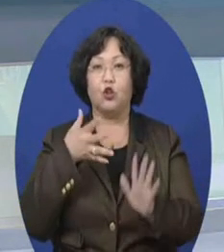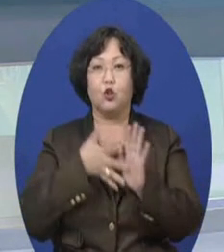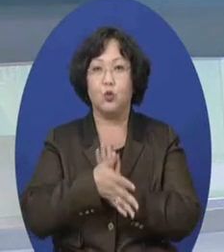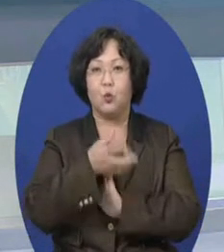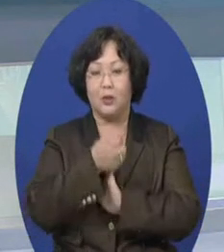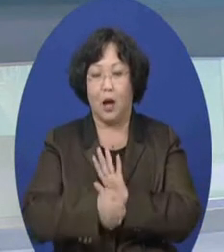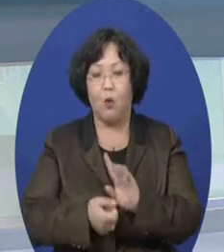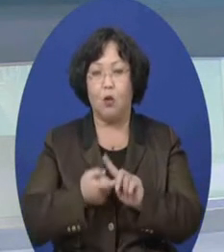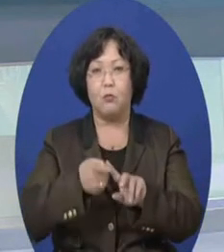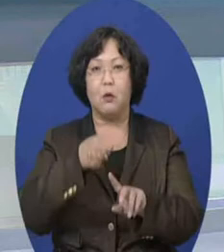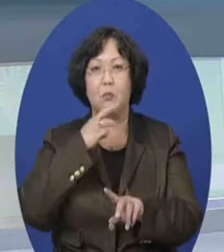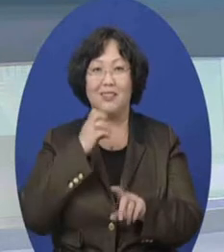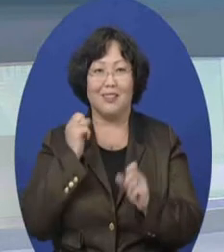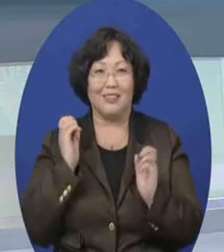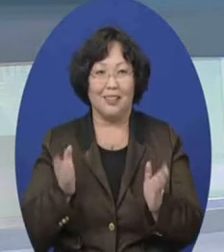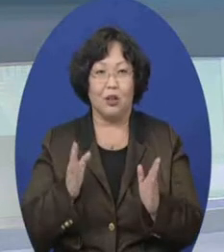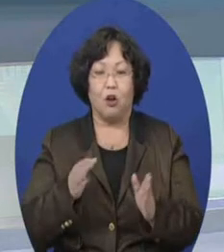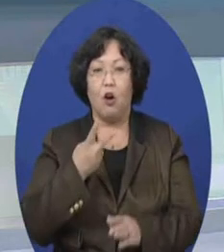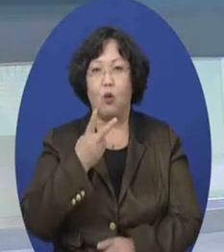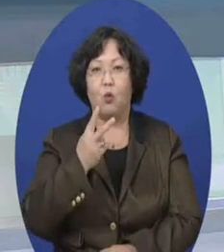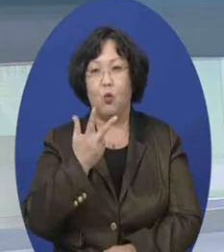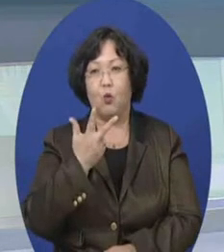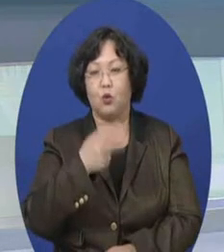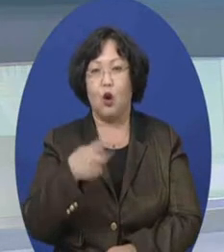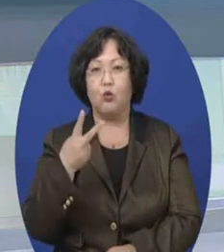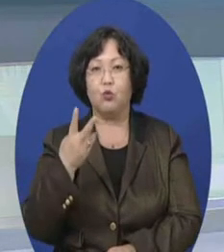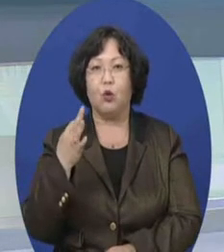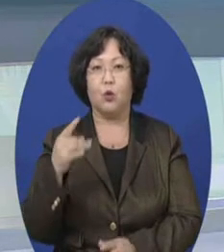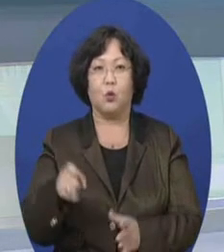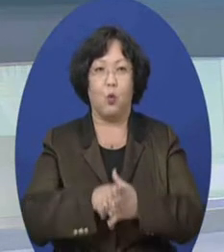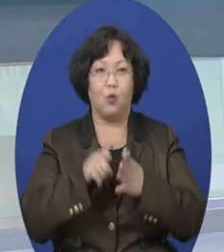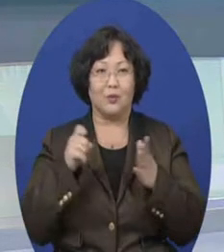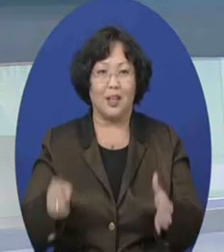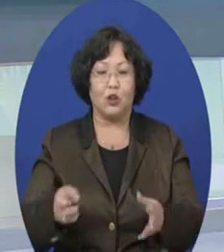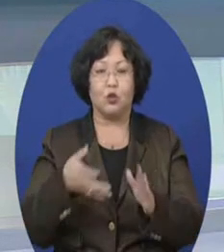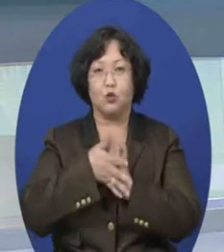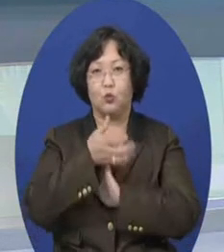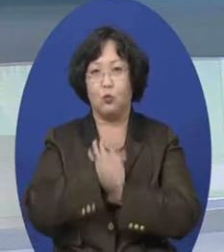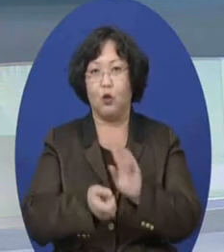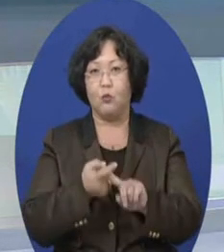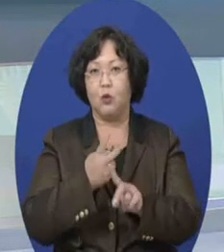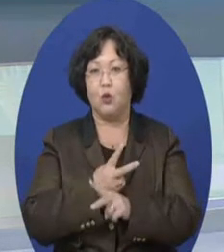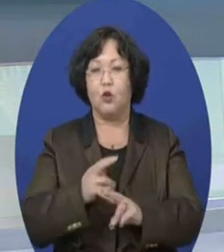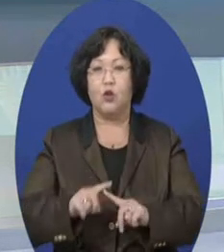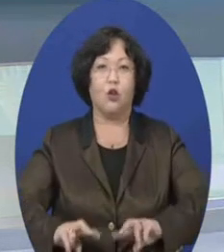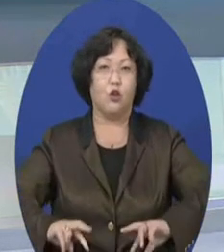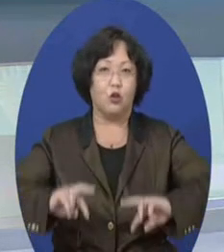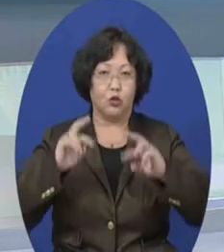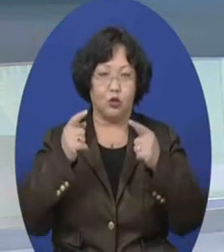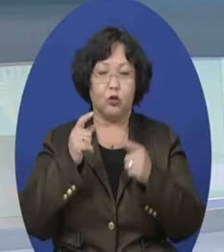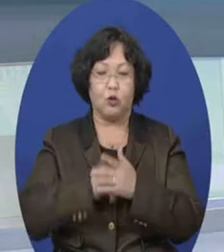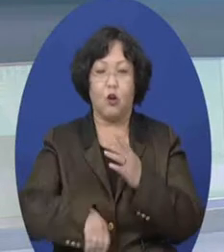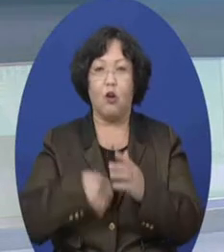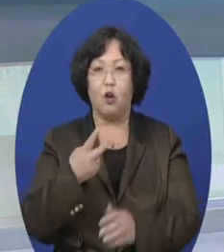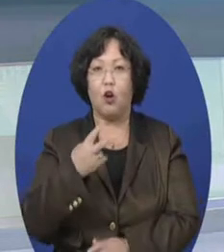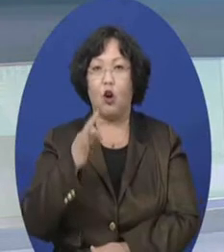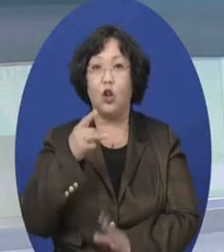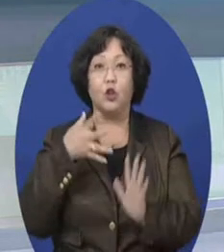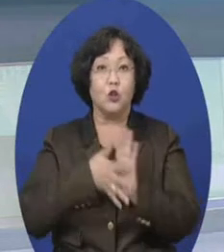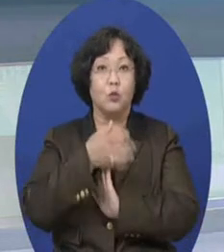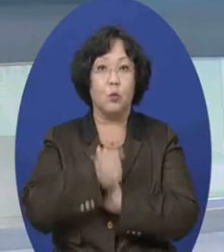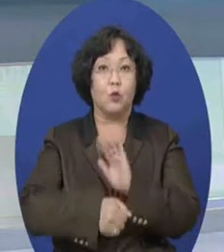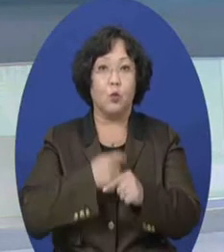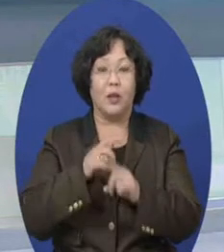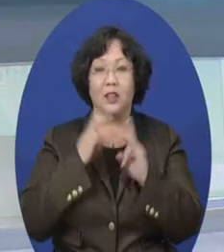мэдэгдэл, 2023-аас 2024 оны төсвийн төлөөллийн тухай хуульд өөрчлөлт оруулах тухай, Монгол улсын 2022 оны төсвийн